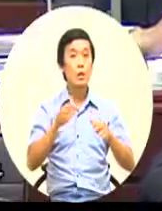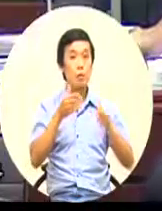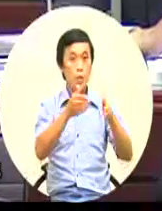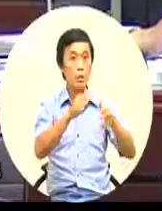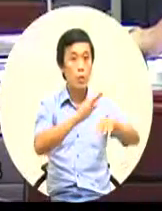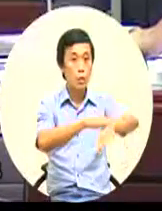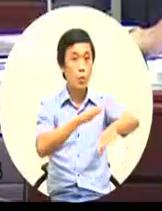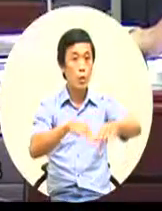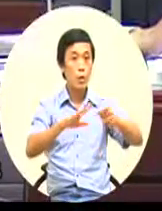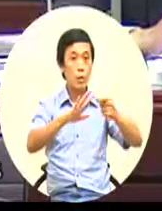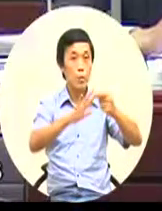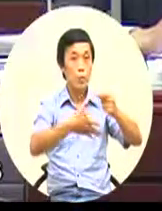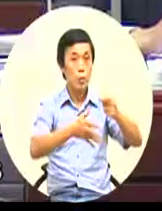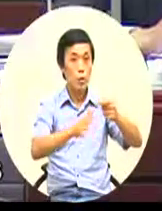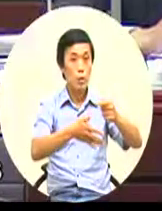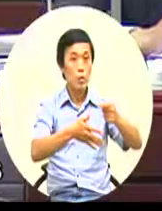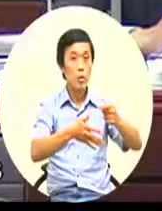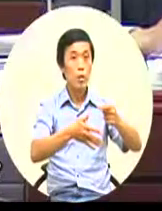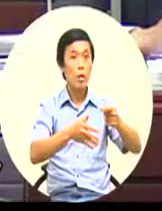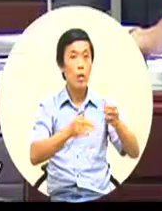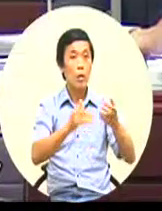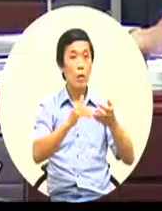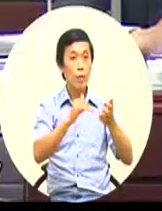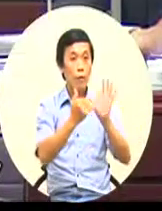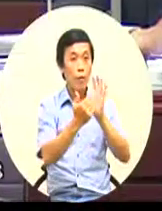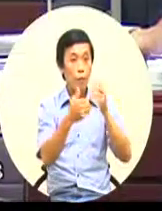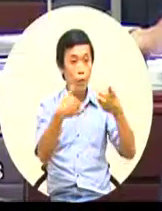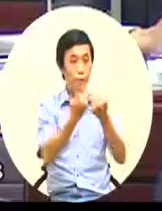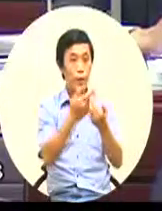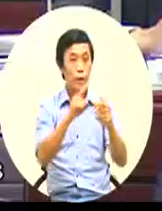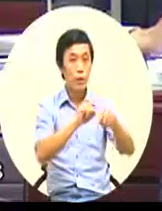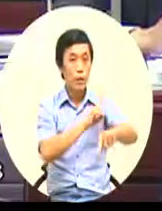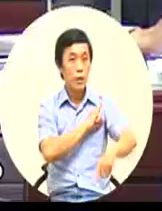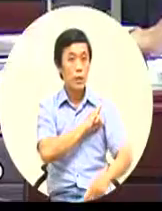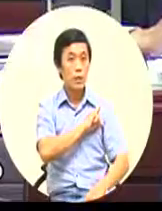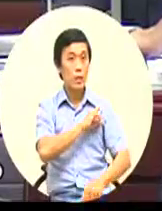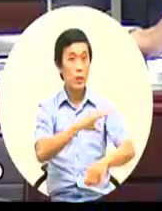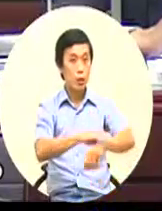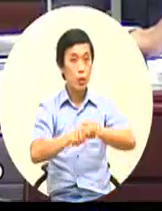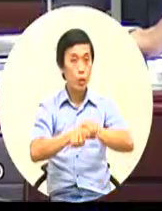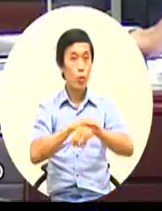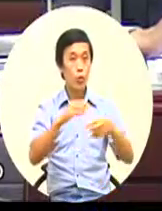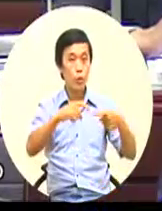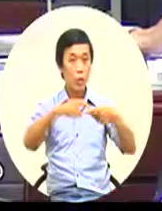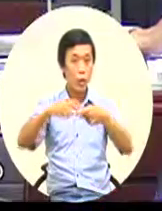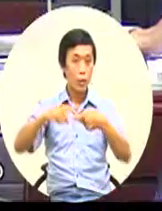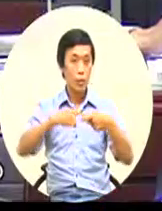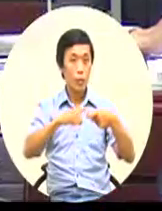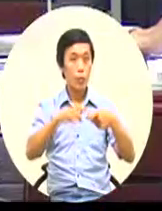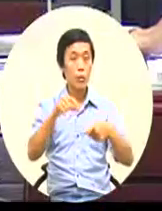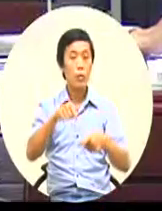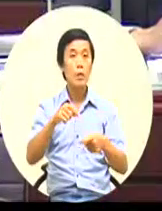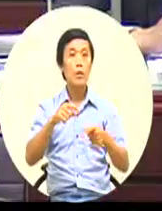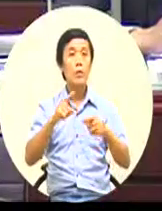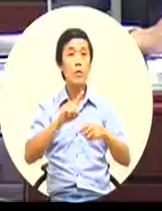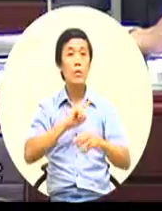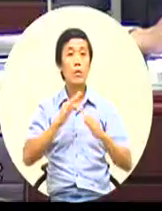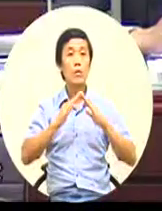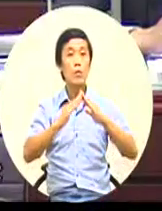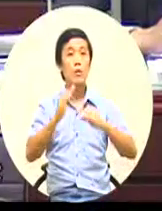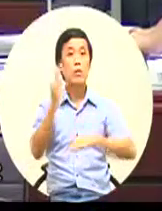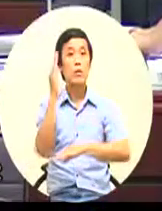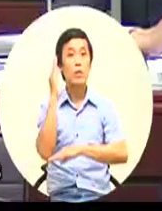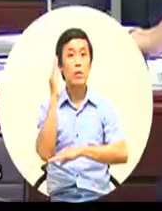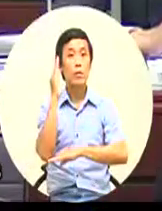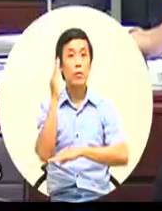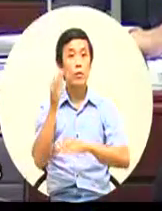国中反自救联盟，因拢知影即个部分。啊，市政府无采取任